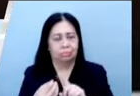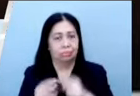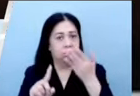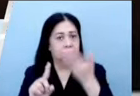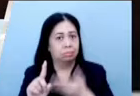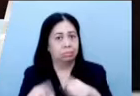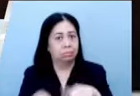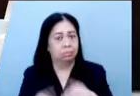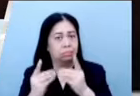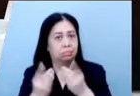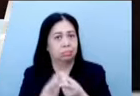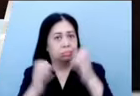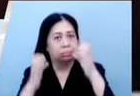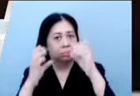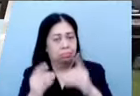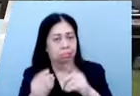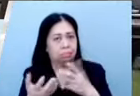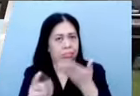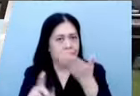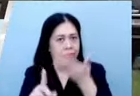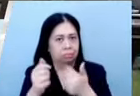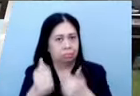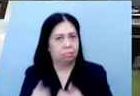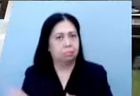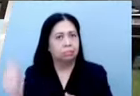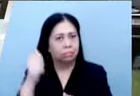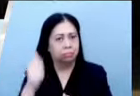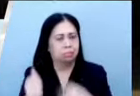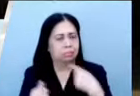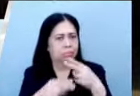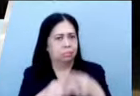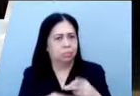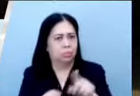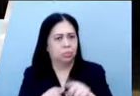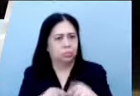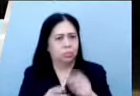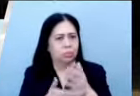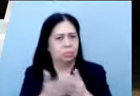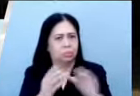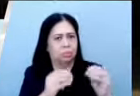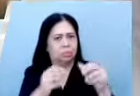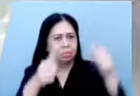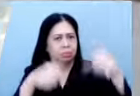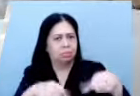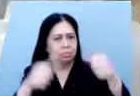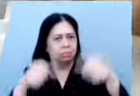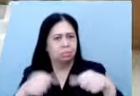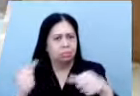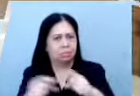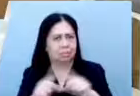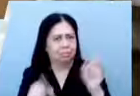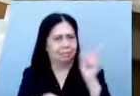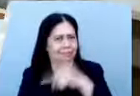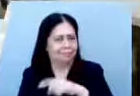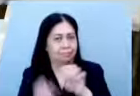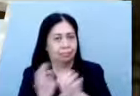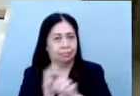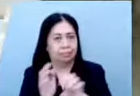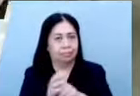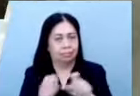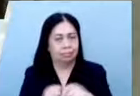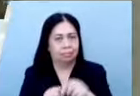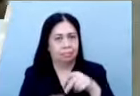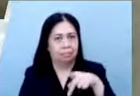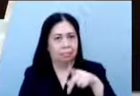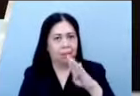of Education kung saan siya ang kalihim, bilanggit niya rin ang ilang kumakalat na post pero peki naman tulad ng pabaon o ayuda sa mga